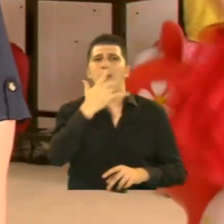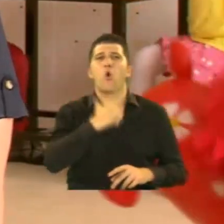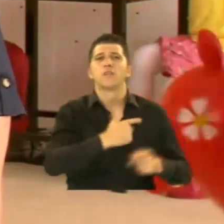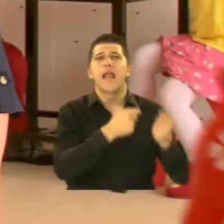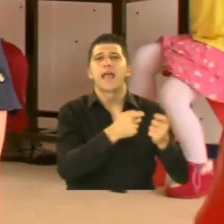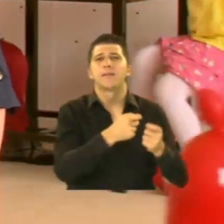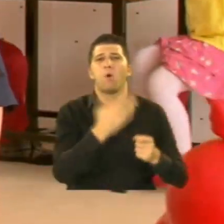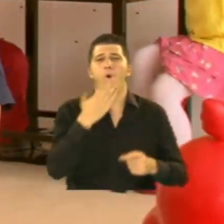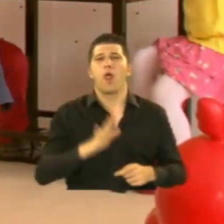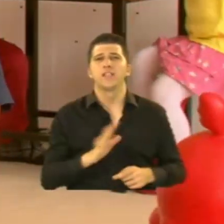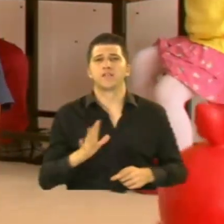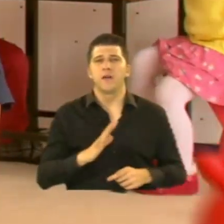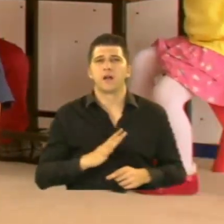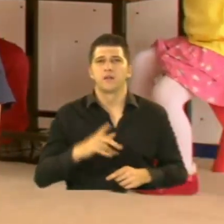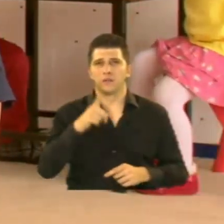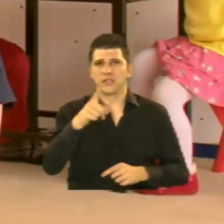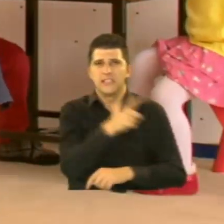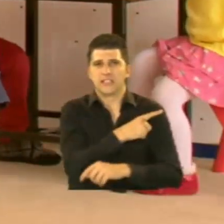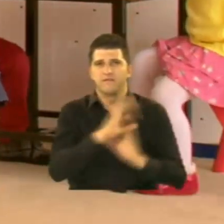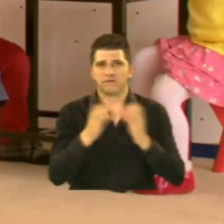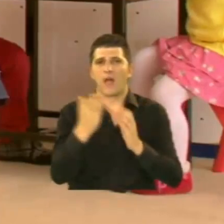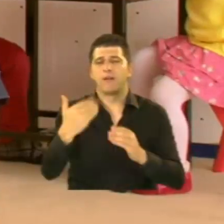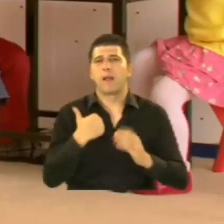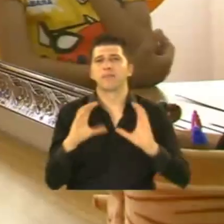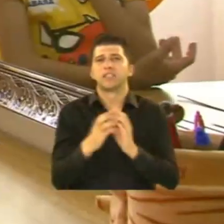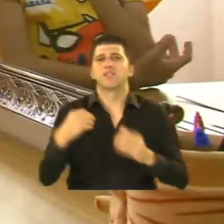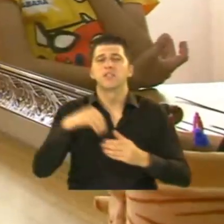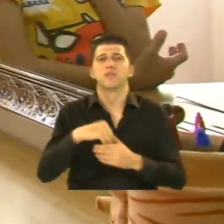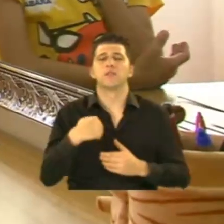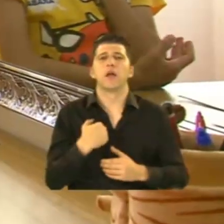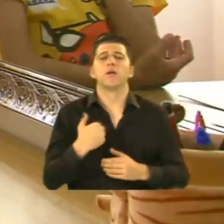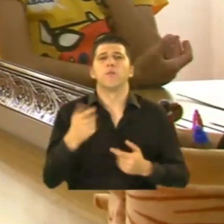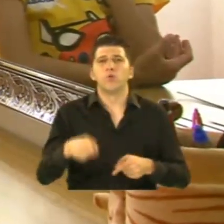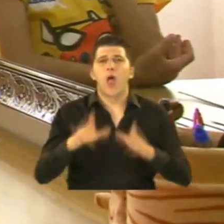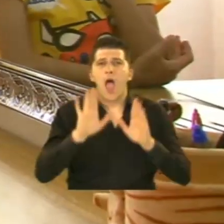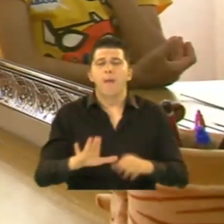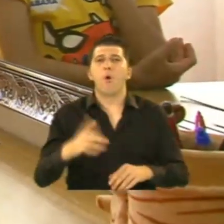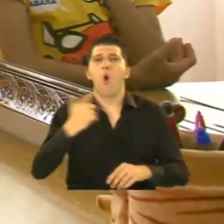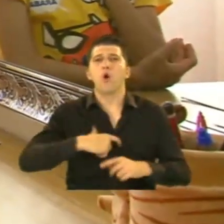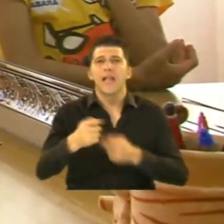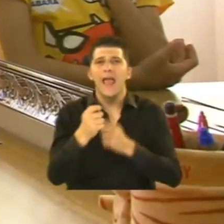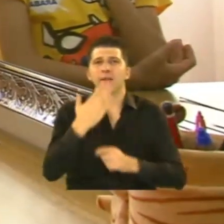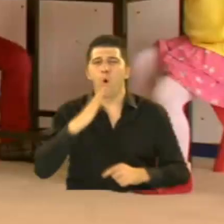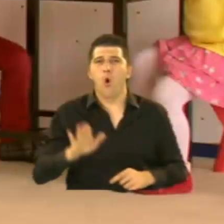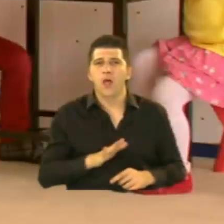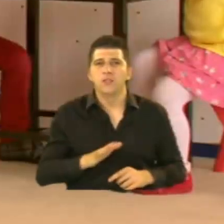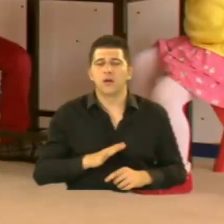eğitim öğrencisi. Sizin sınıf? Evet, benim sınıfımda. Dolayısıyla burada hem özel eğitim